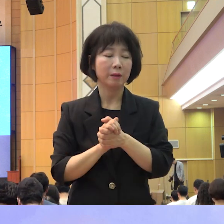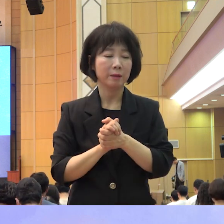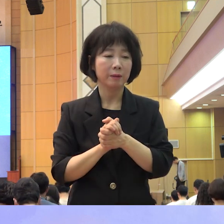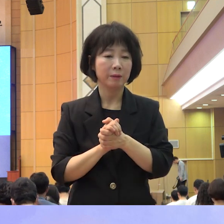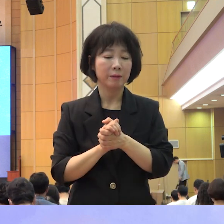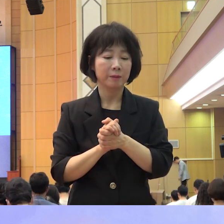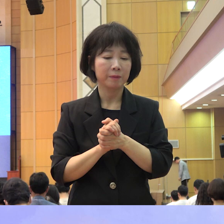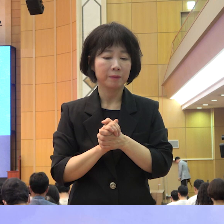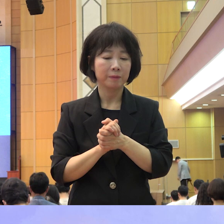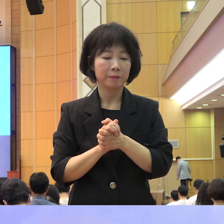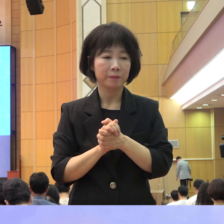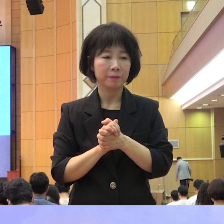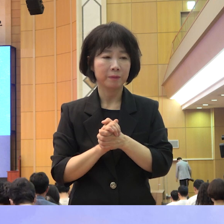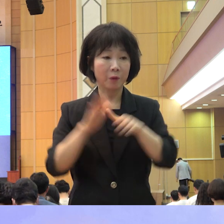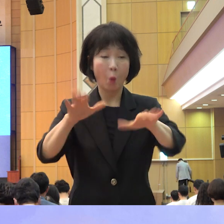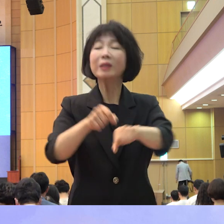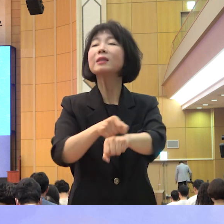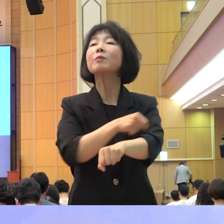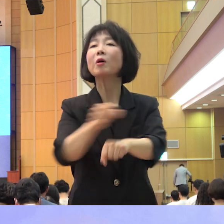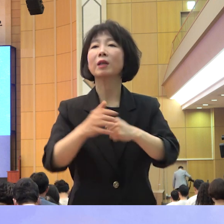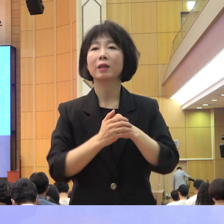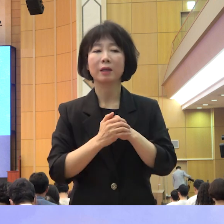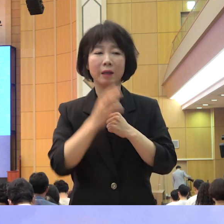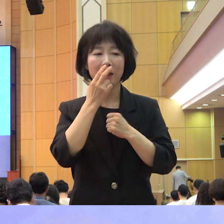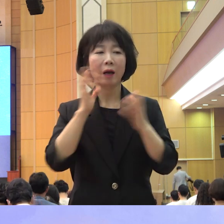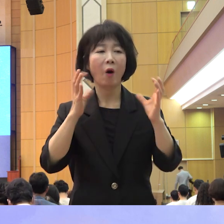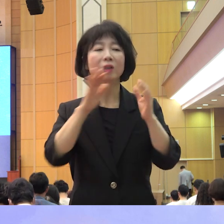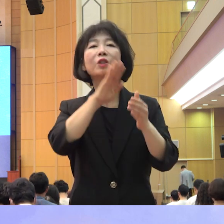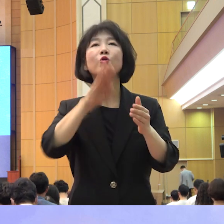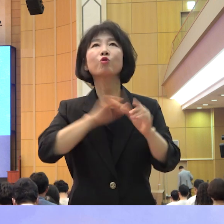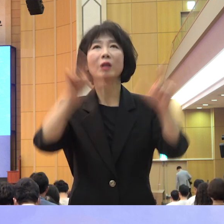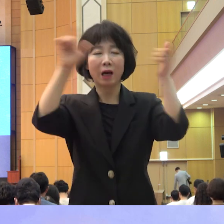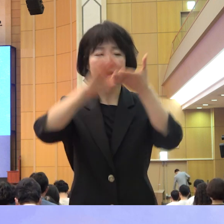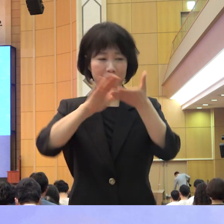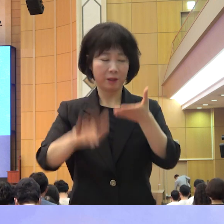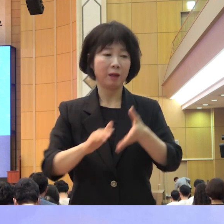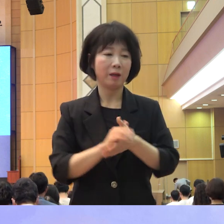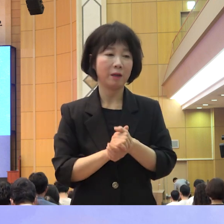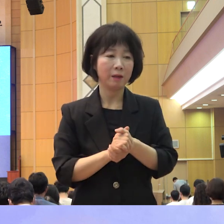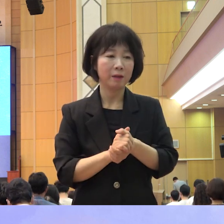하나님, 특별히 오늘은 어린이 주일입니다.